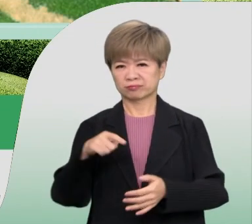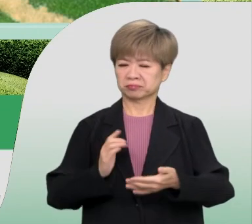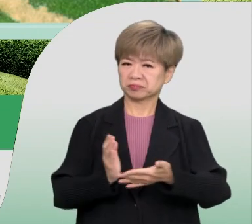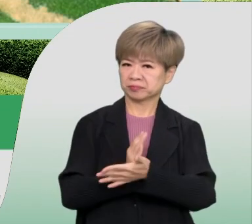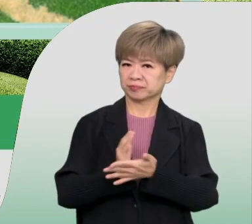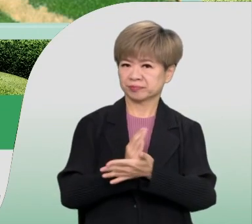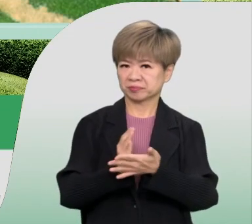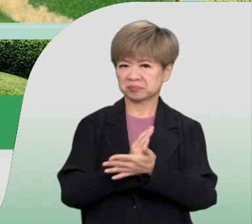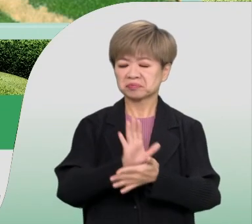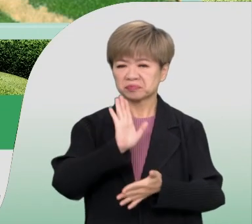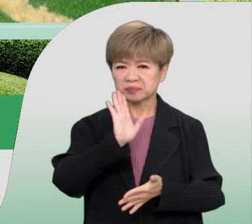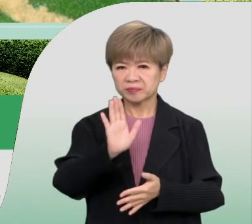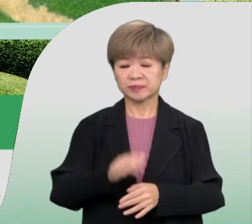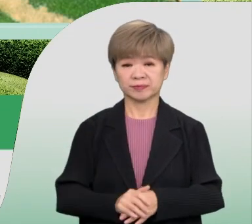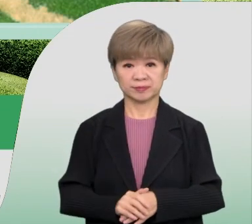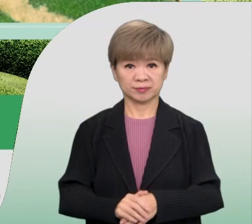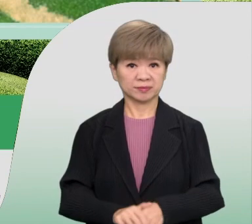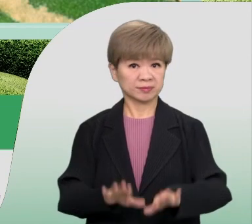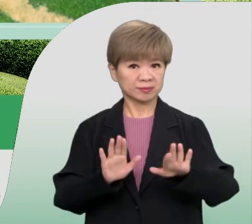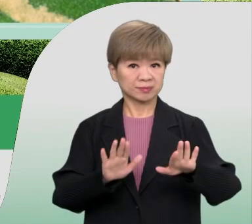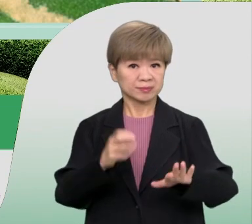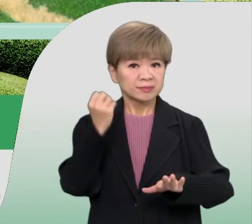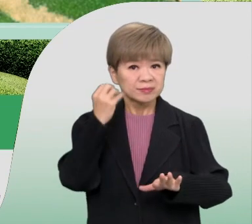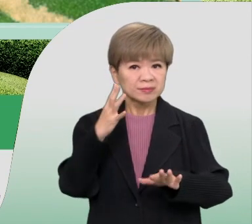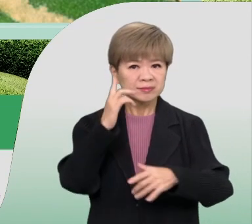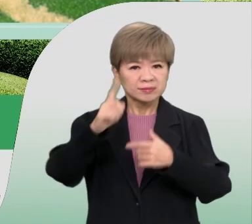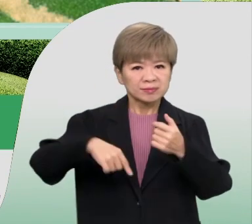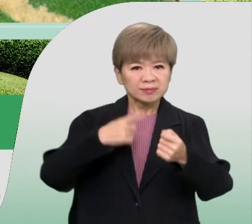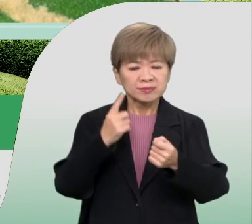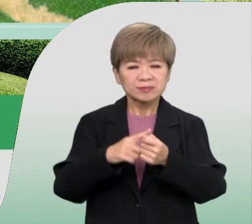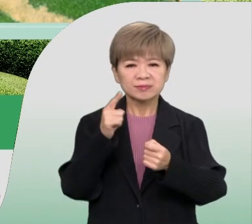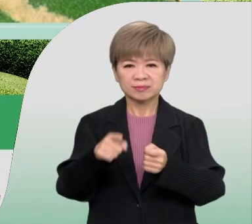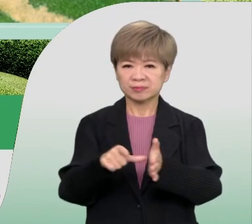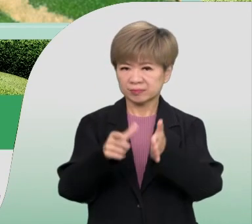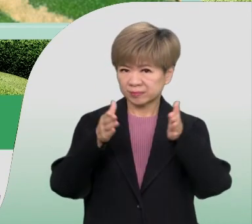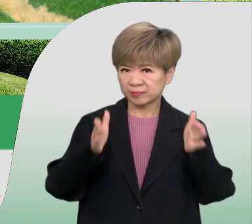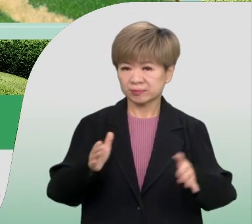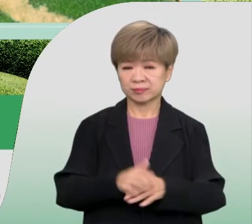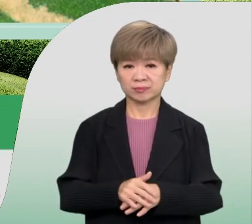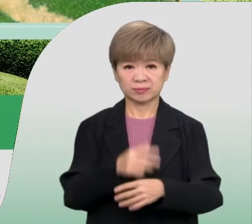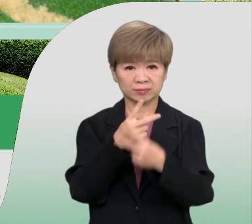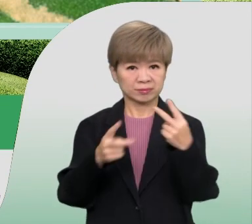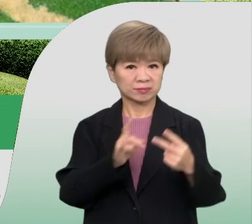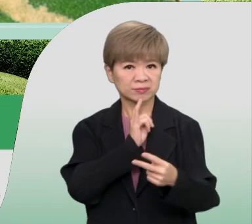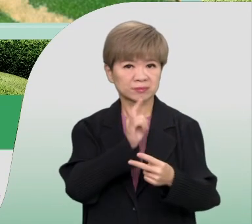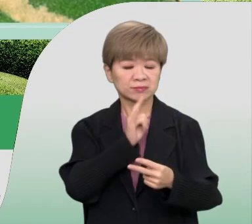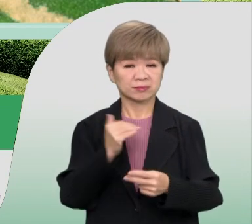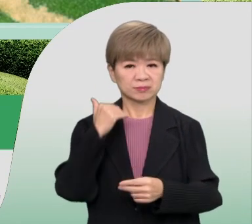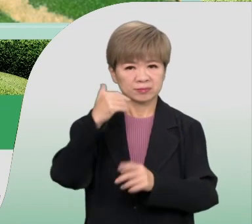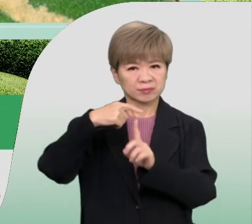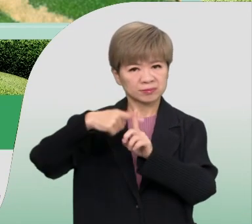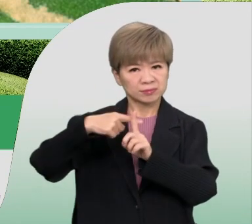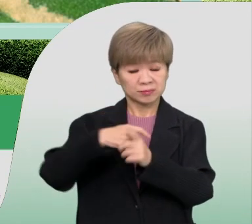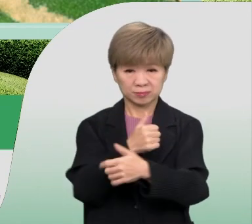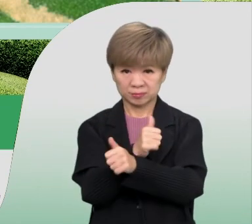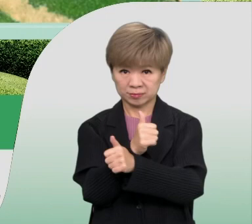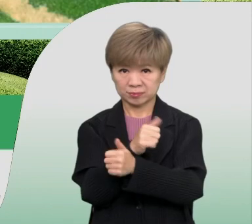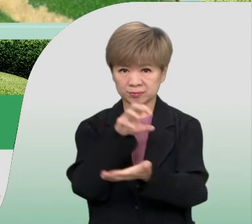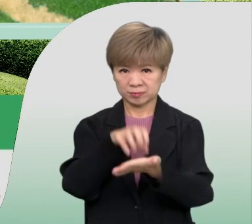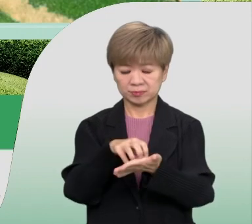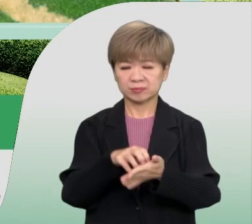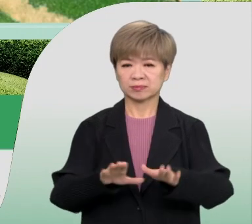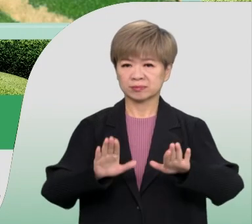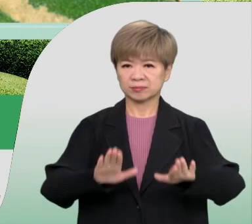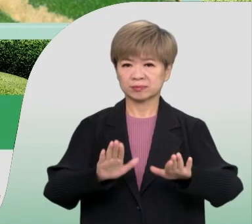客家社群当中也受到了许多的讨论。客家新界人员也在今年的黑尼高级认证